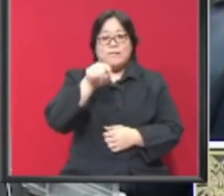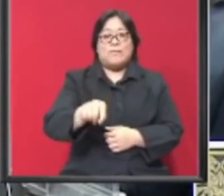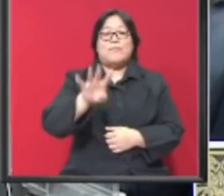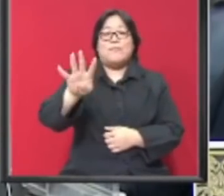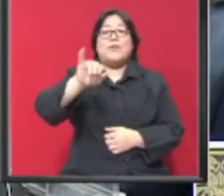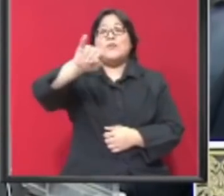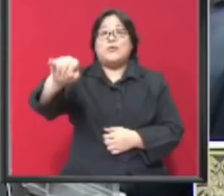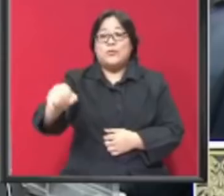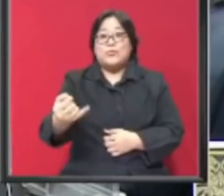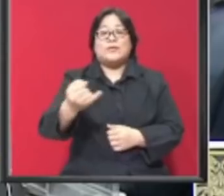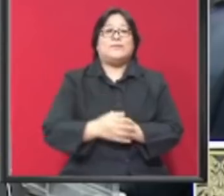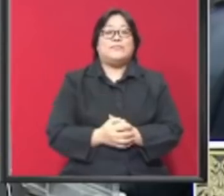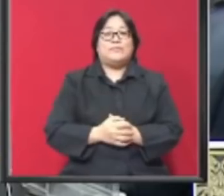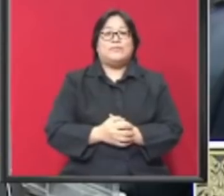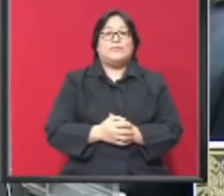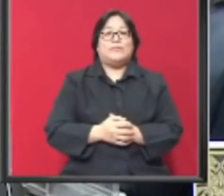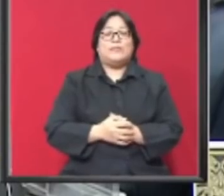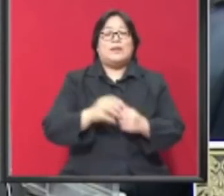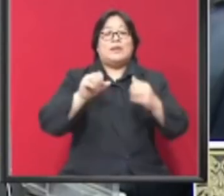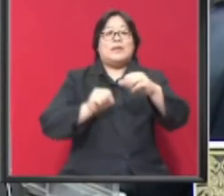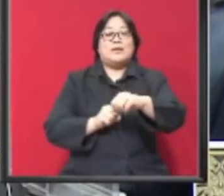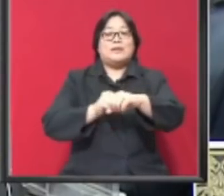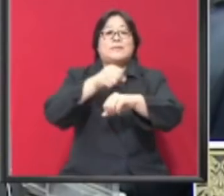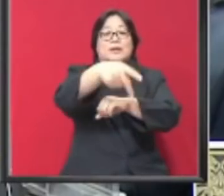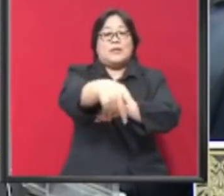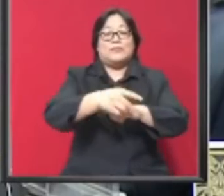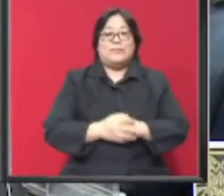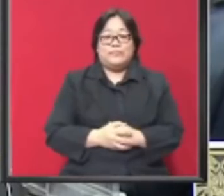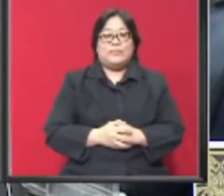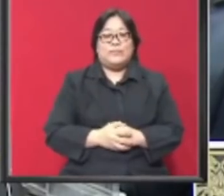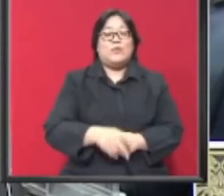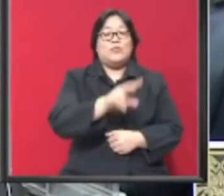6044 juta di seberang laut di